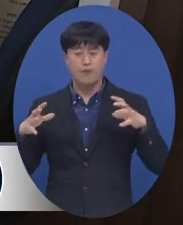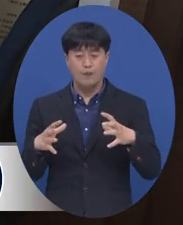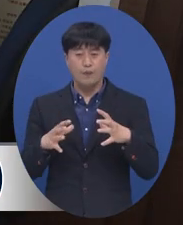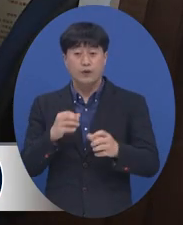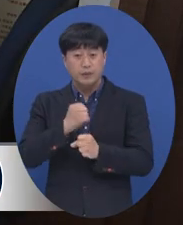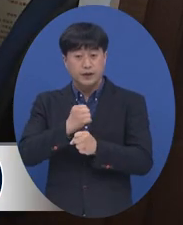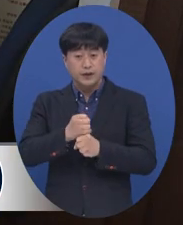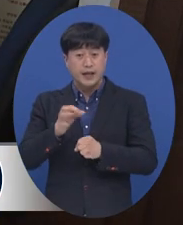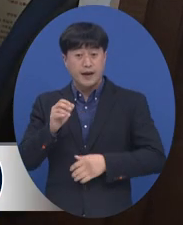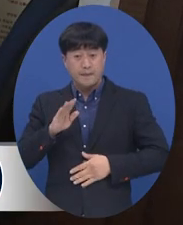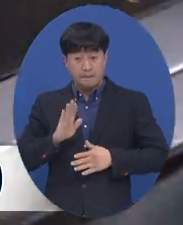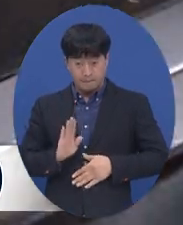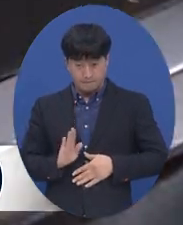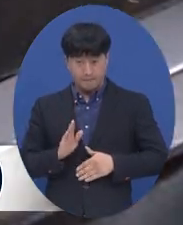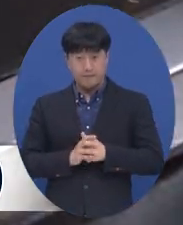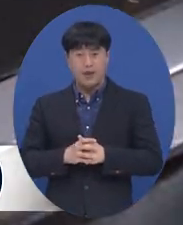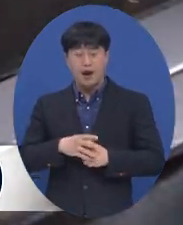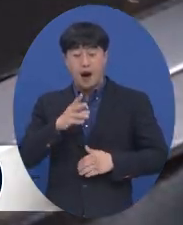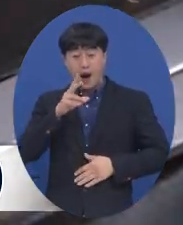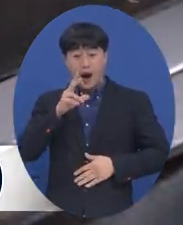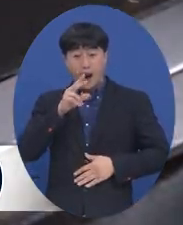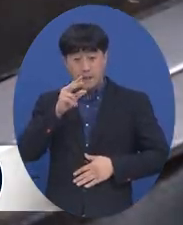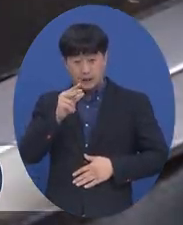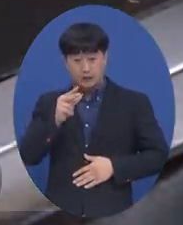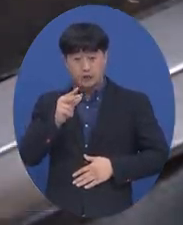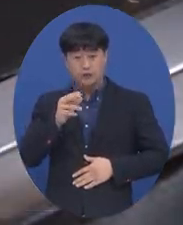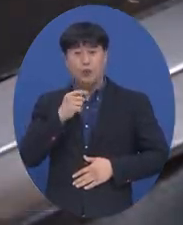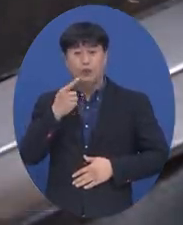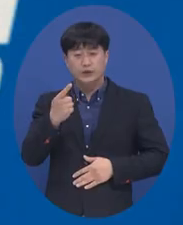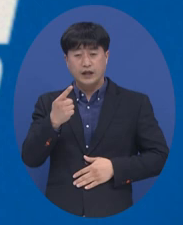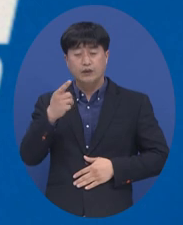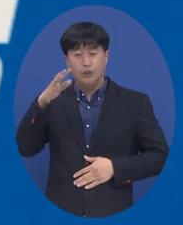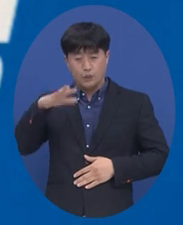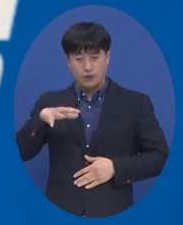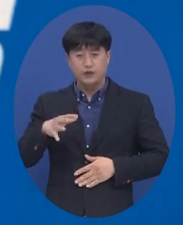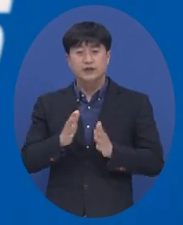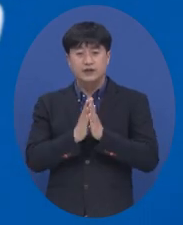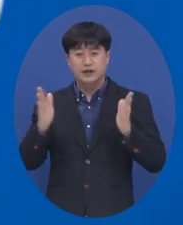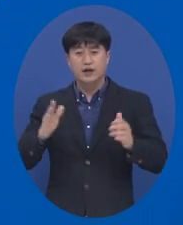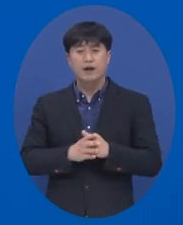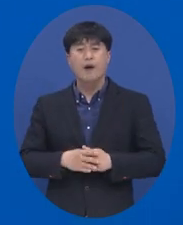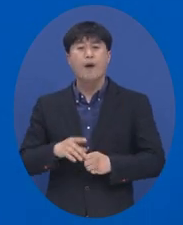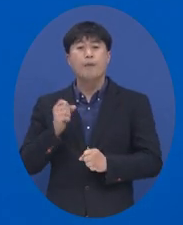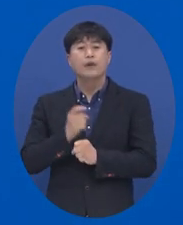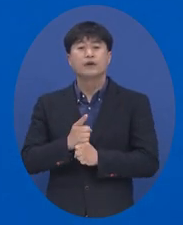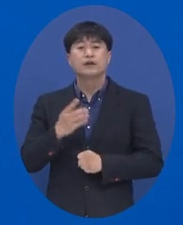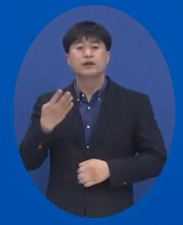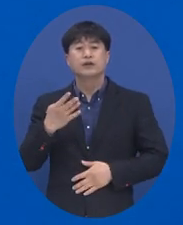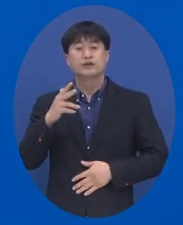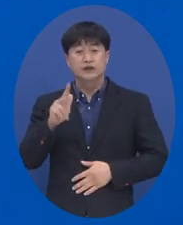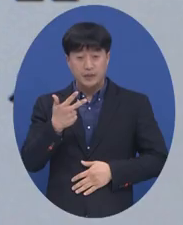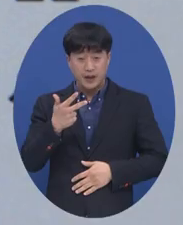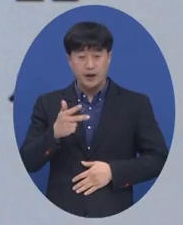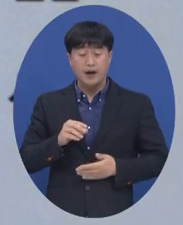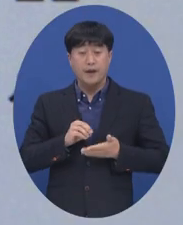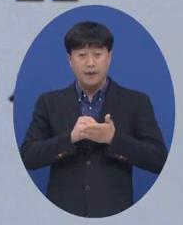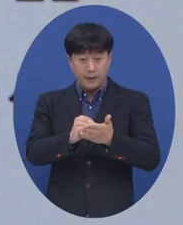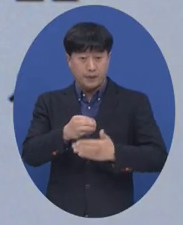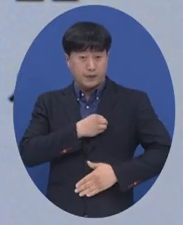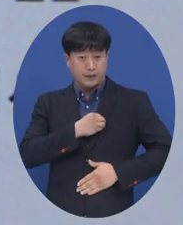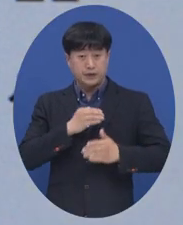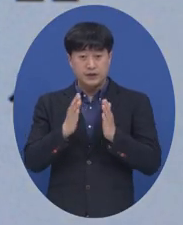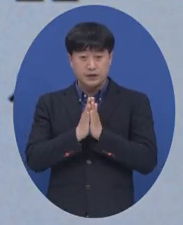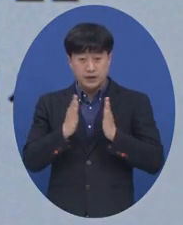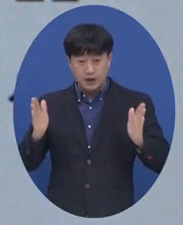이달 1일 파주와 화성 우산 에서 처음으로 선보였습니다 벌써 4700 개 가맹점을 확보했고 서비스